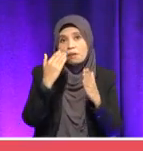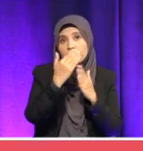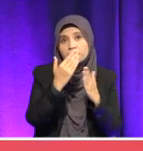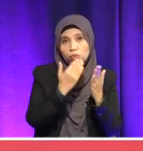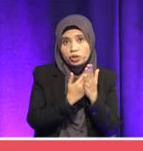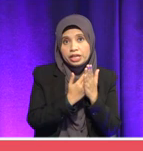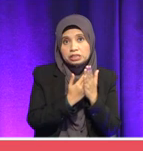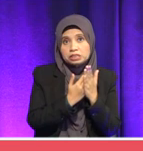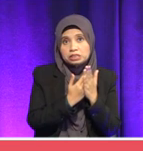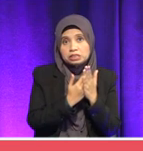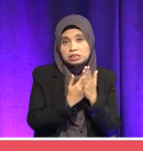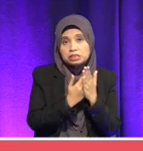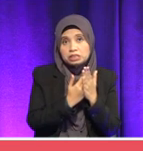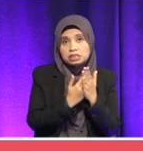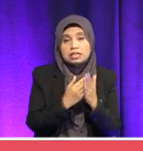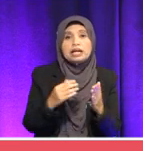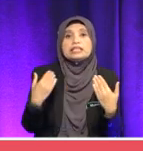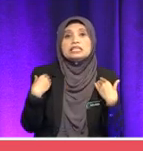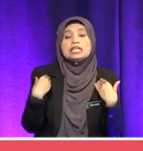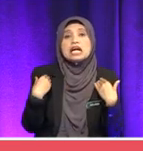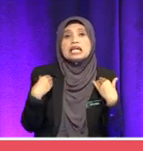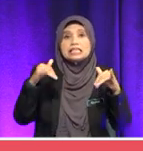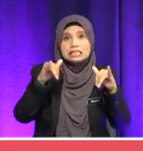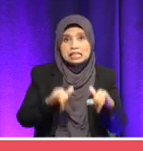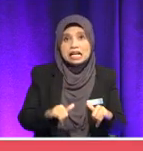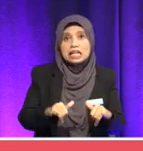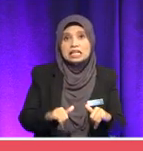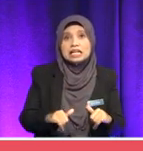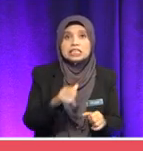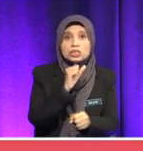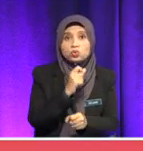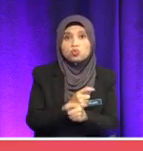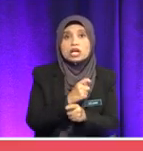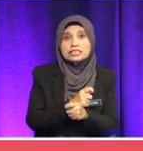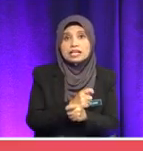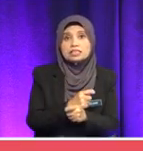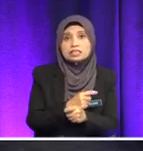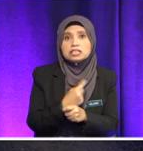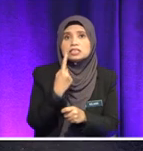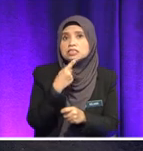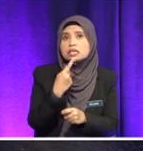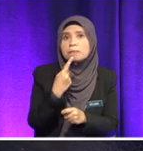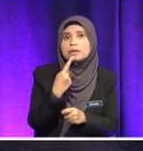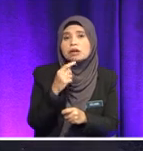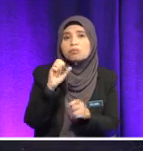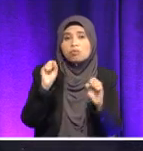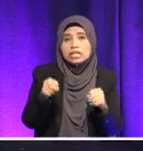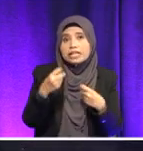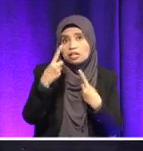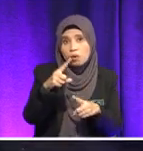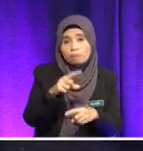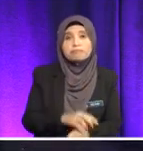tidak diletakkan di dekat sini saya ada tinggalkan tugasnya kepada murid di atas kalian Siapa yang saya tinggalkan tugas tersebut